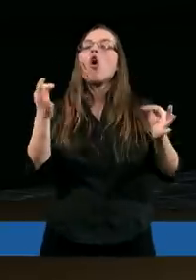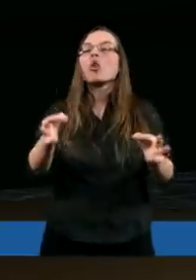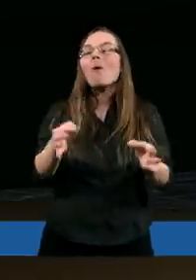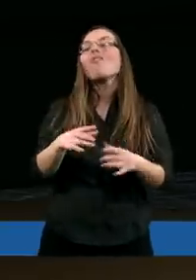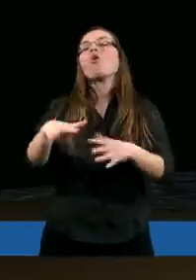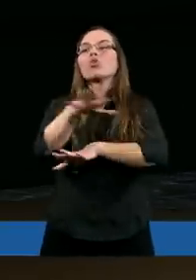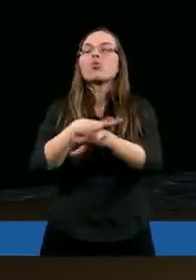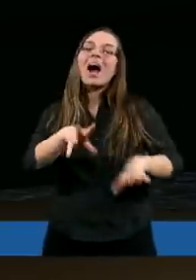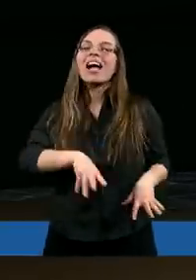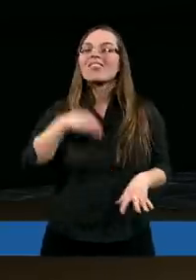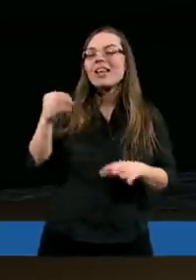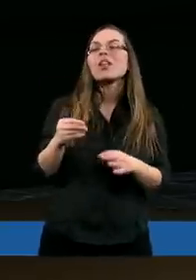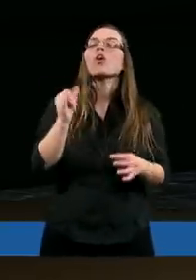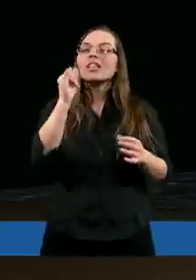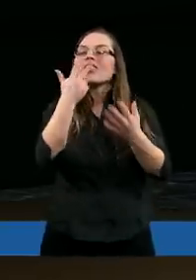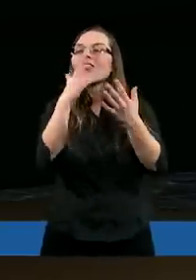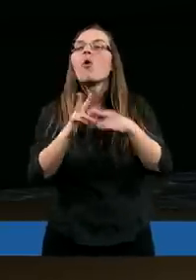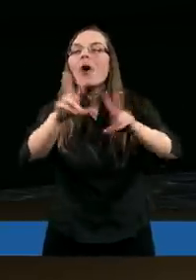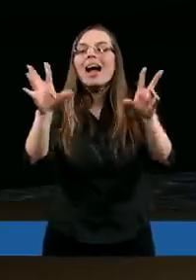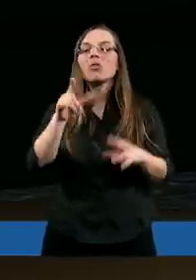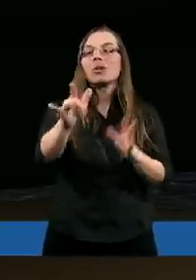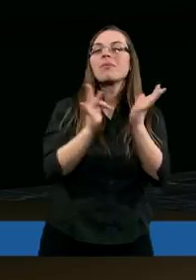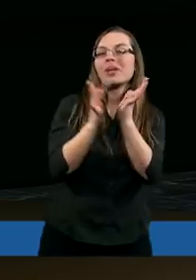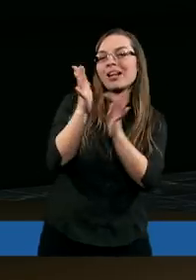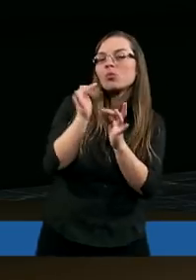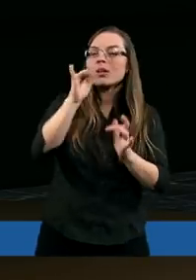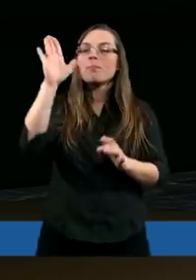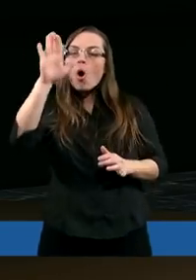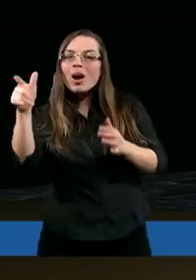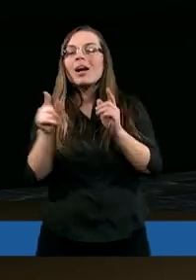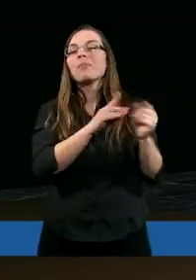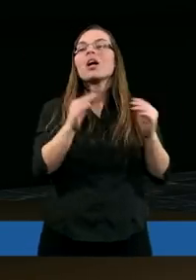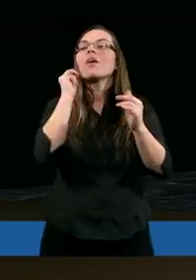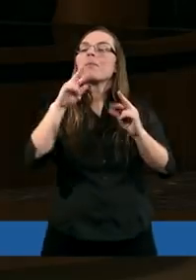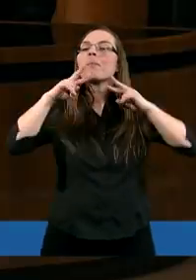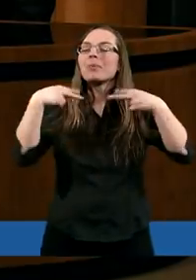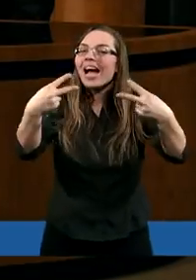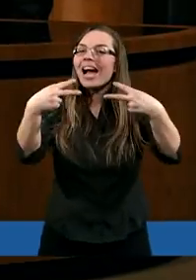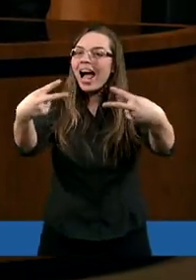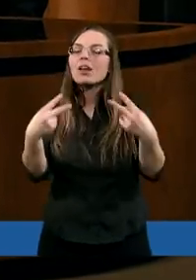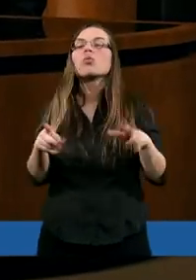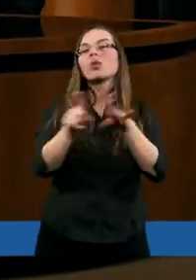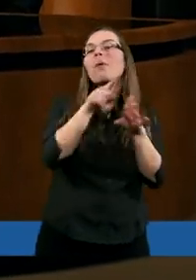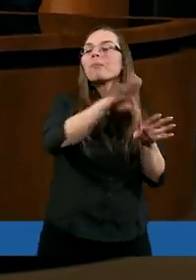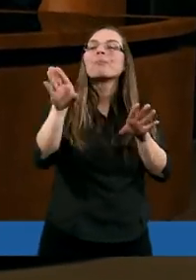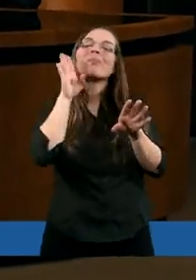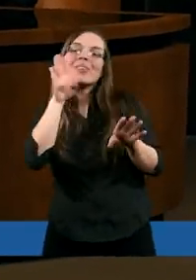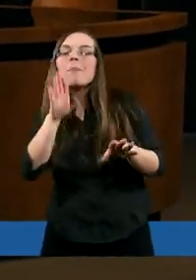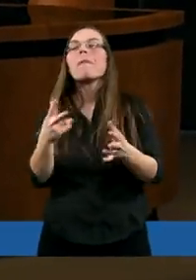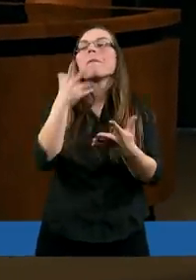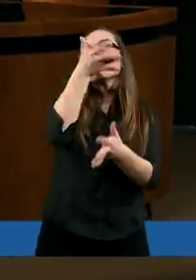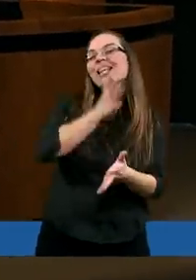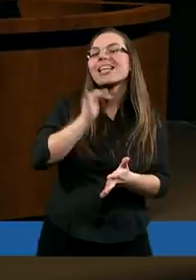który jakby pracuje i z Jezusem, i z Bogiem, i przekazuje tą samą misję, tą samą